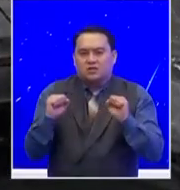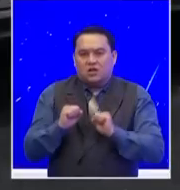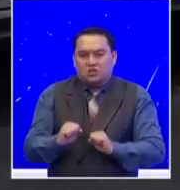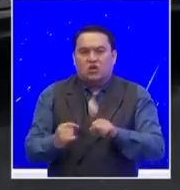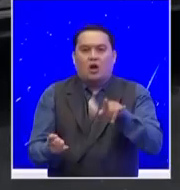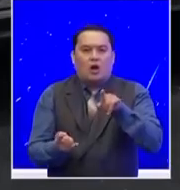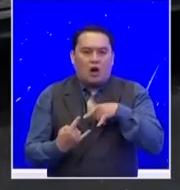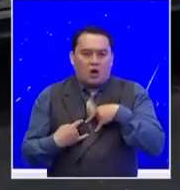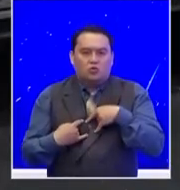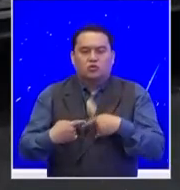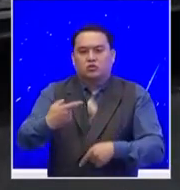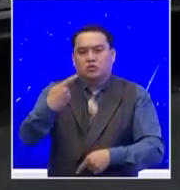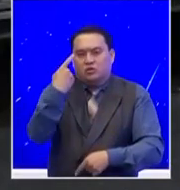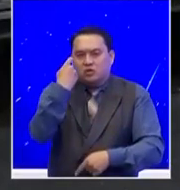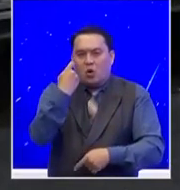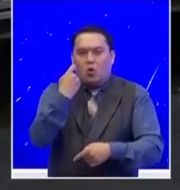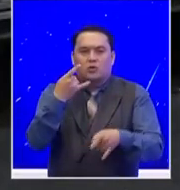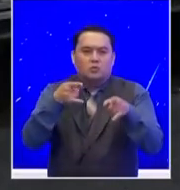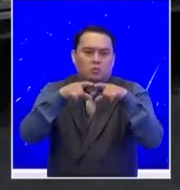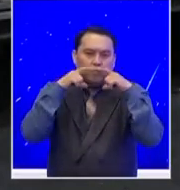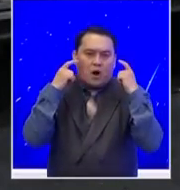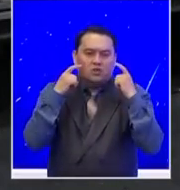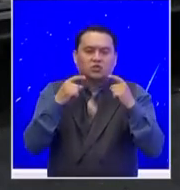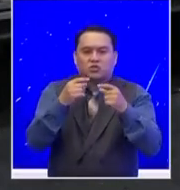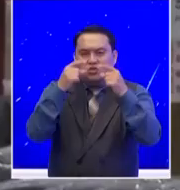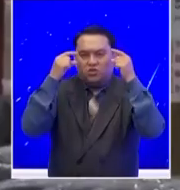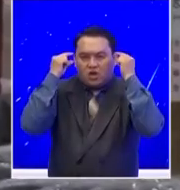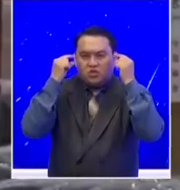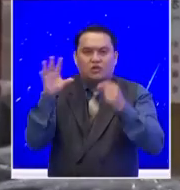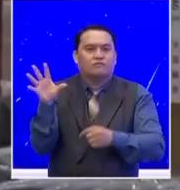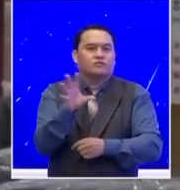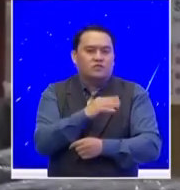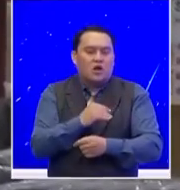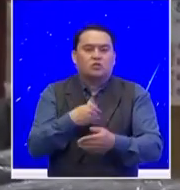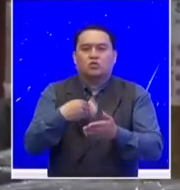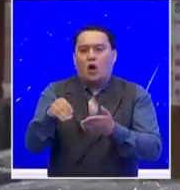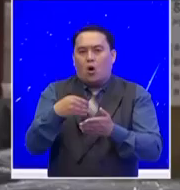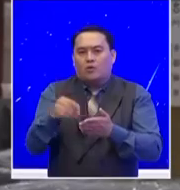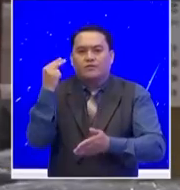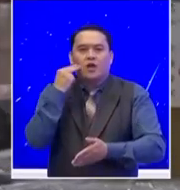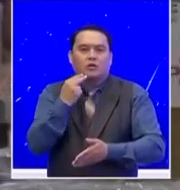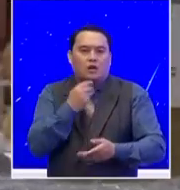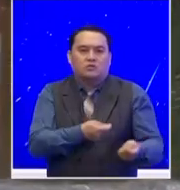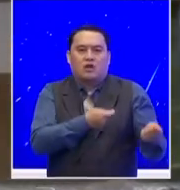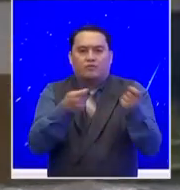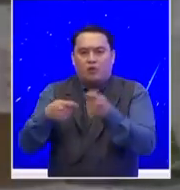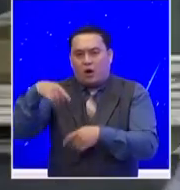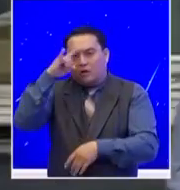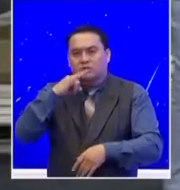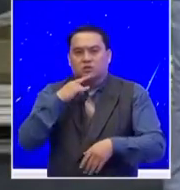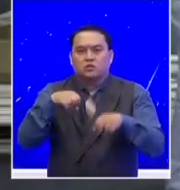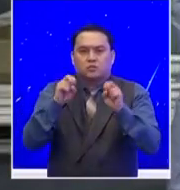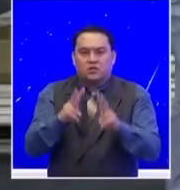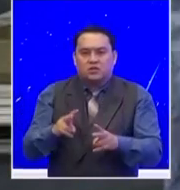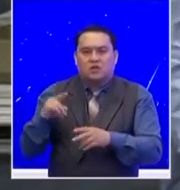костюмы, термометры, медицинские маски, респираторы и защитные очки. Все средства были закуплены в Китае и доставлены в Казахстан